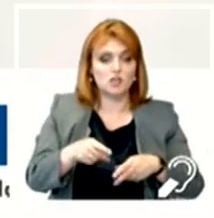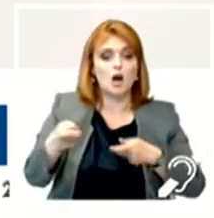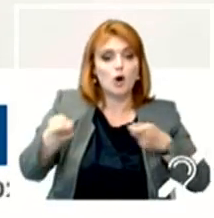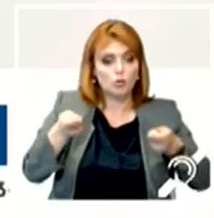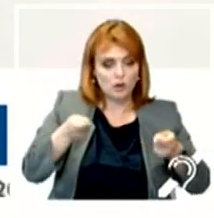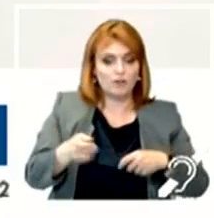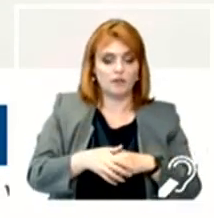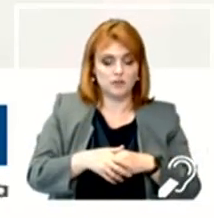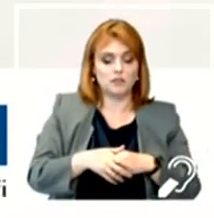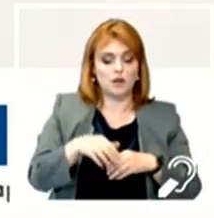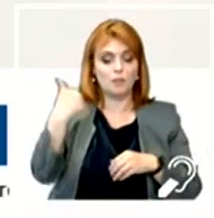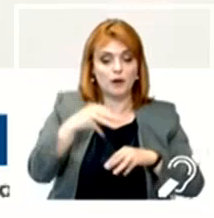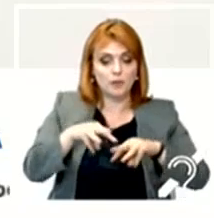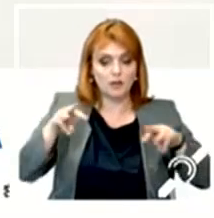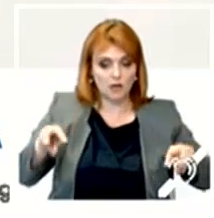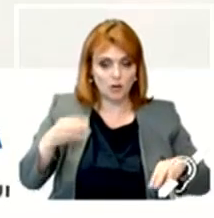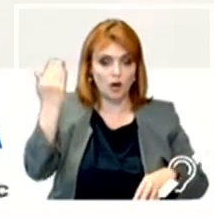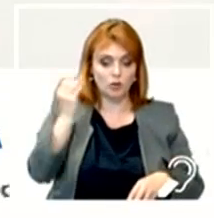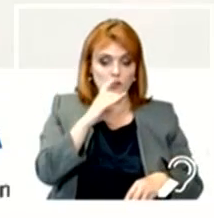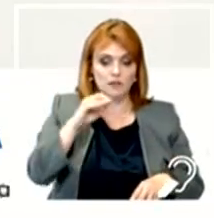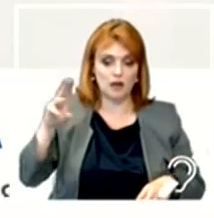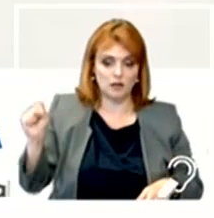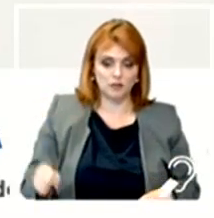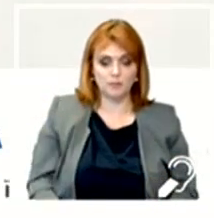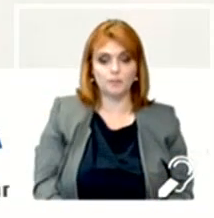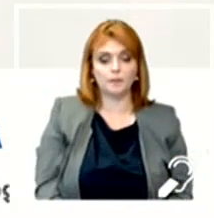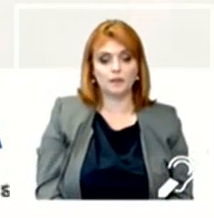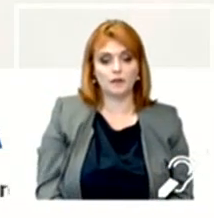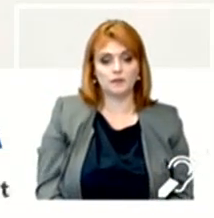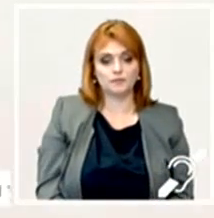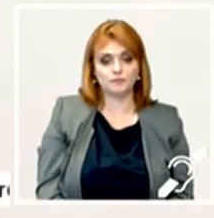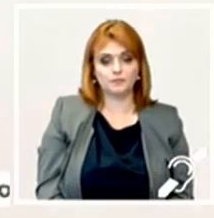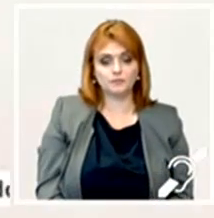căruia i-a mulțumit pentru sprijinul acordat Republicii Moldova în calea aderării la Uniunea Europeană.